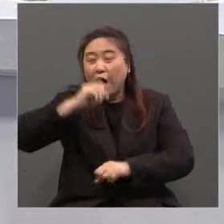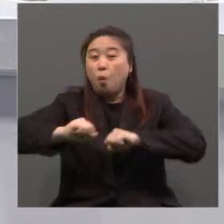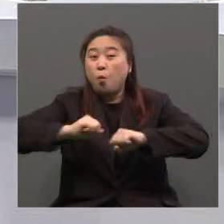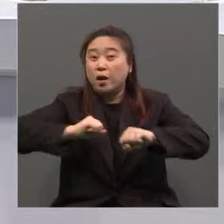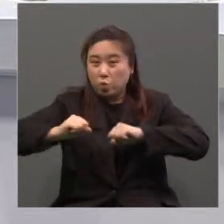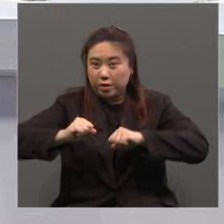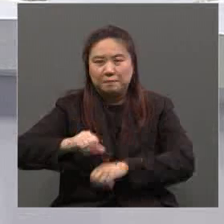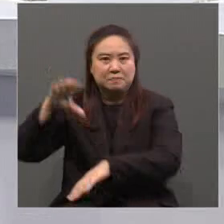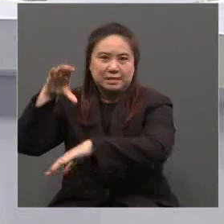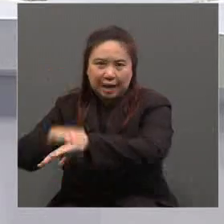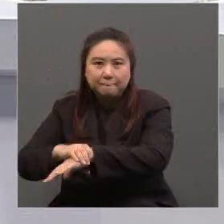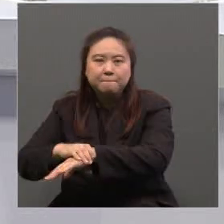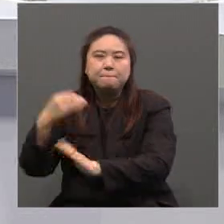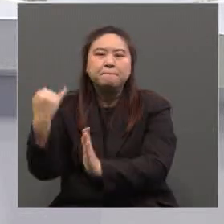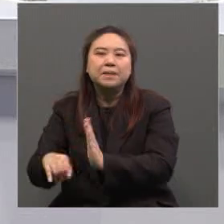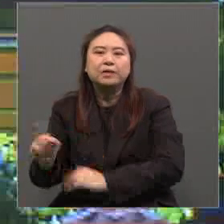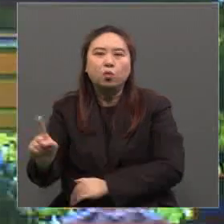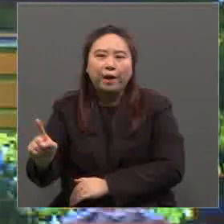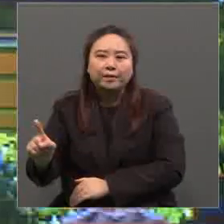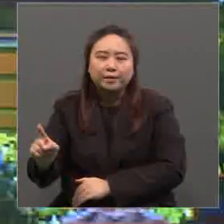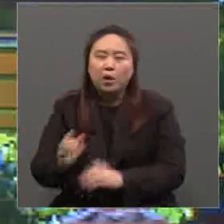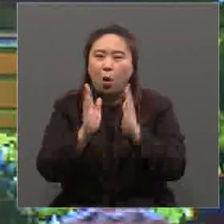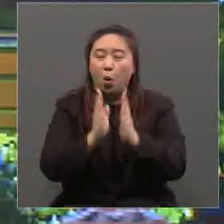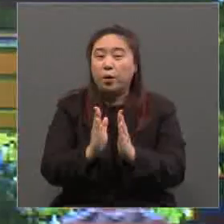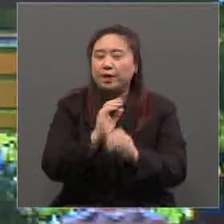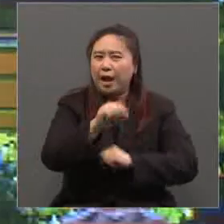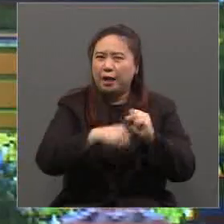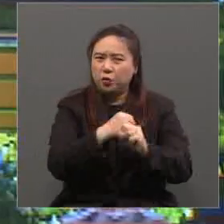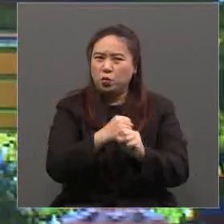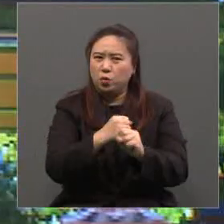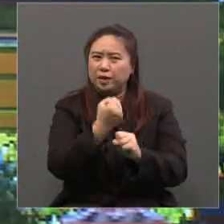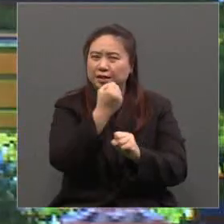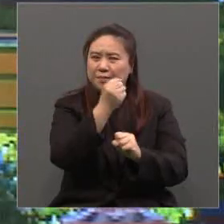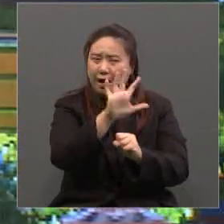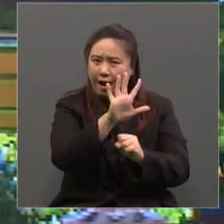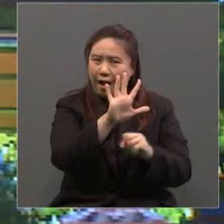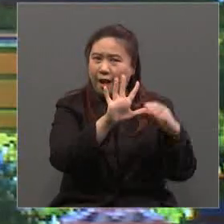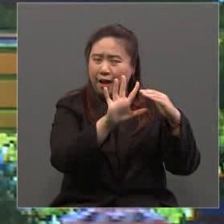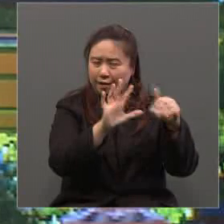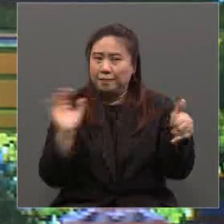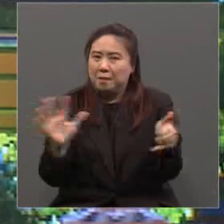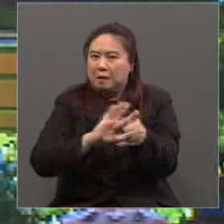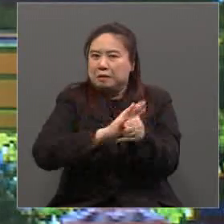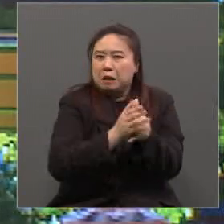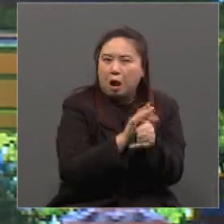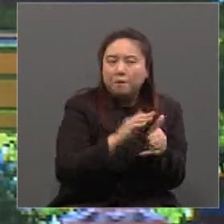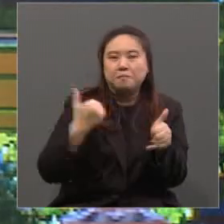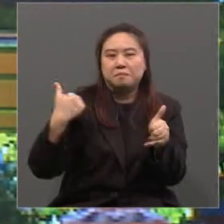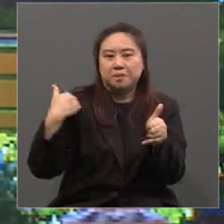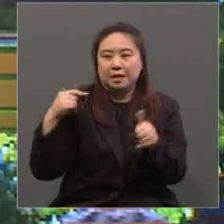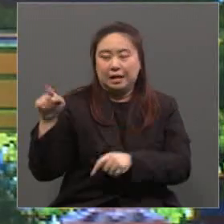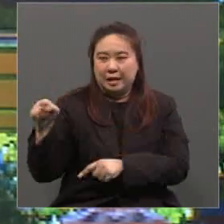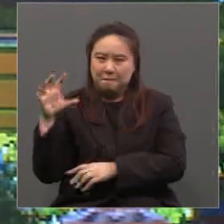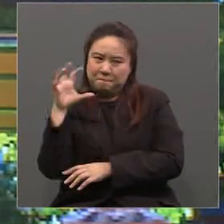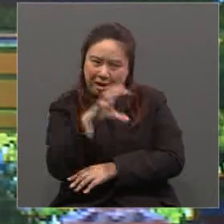ค่ะข้อหาก็คือกระทำอนาจารบุคคลที่มีอายุกว่า15ปีกรณีที่คนนี้เนี่ยไปบัง